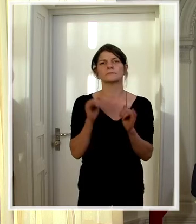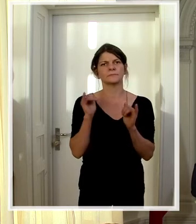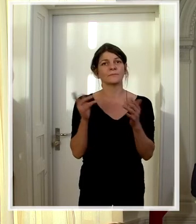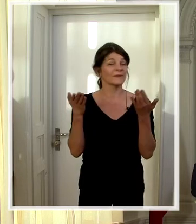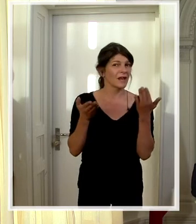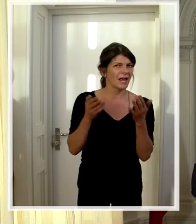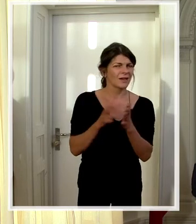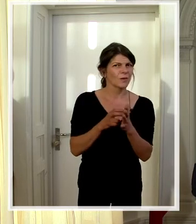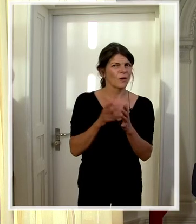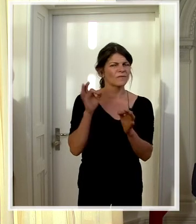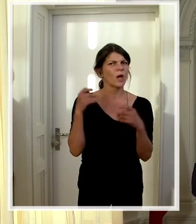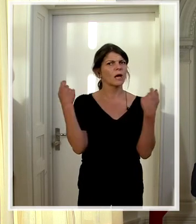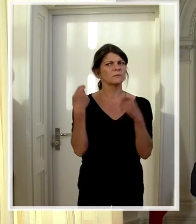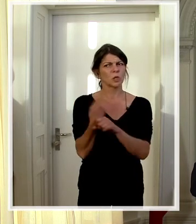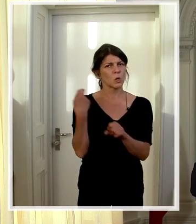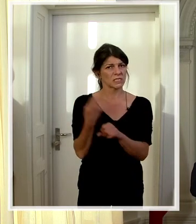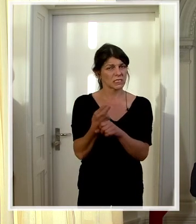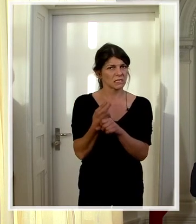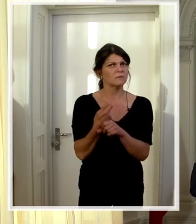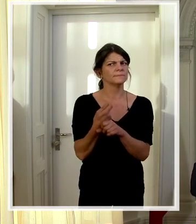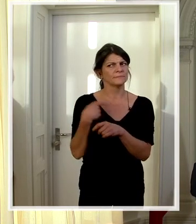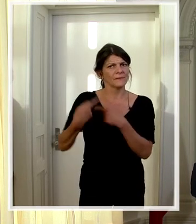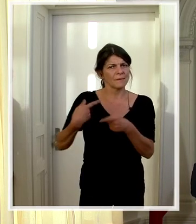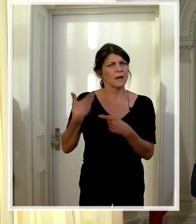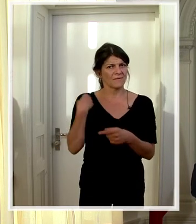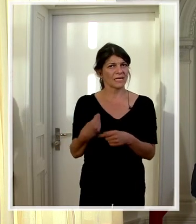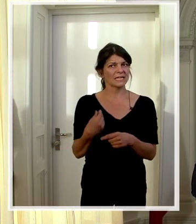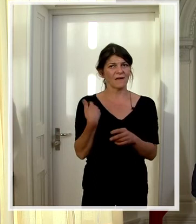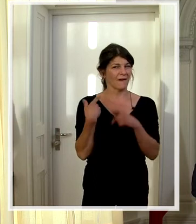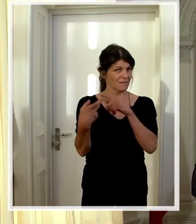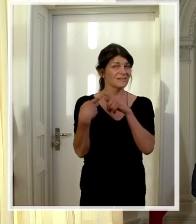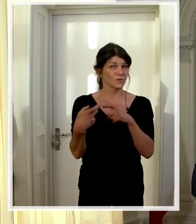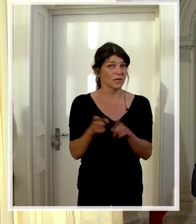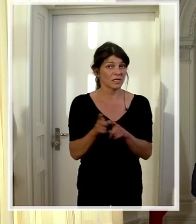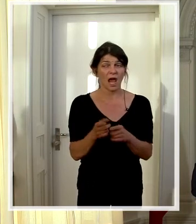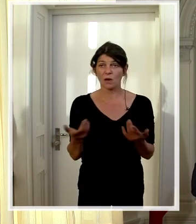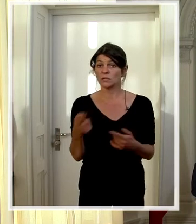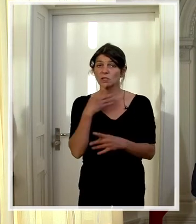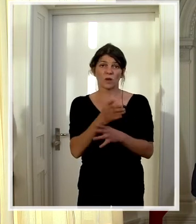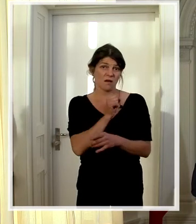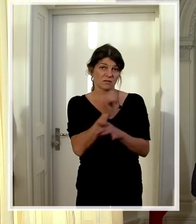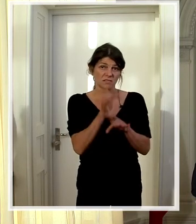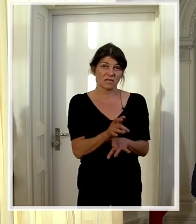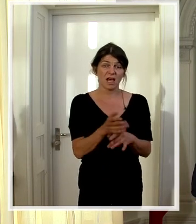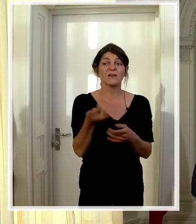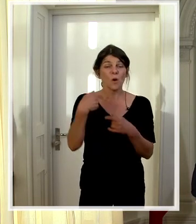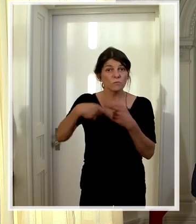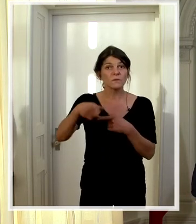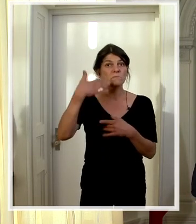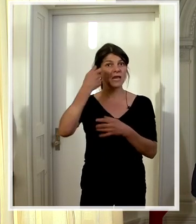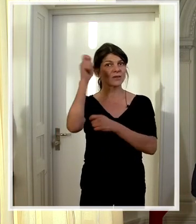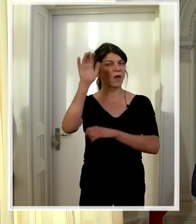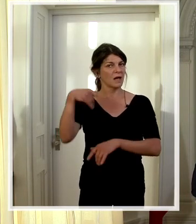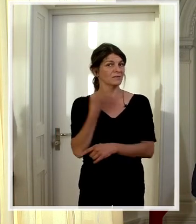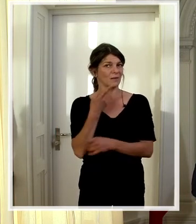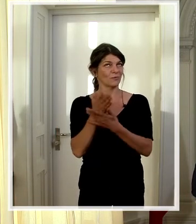Vielleicht gerade noch zu den Betriebskosten, die waren ja auch immer wieder ein Thema, wo befürchtet wird, dass es halt vielleicht teurer wird als gedacht.